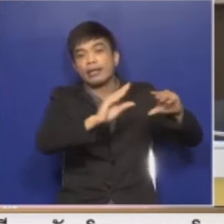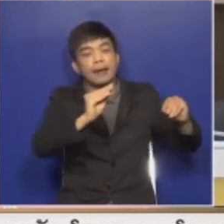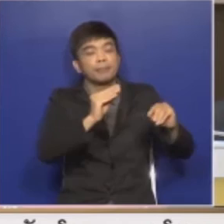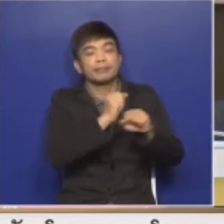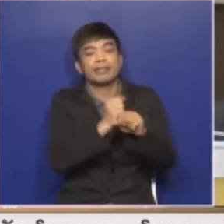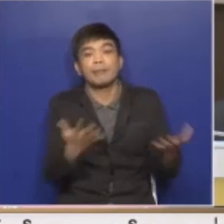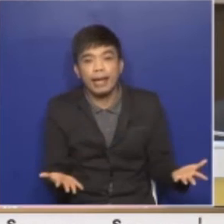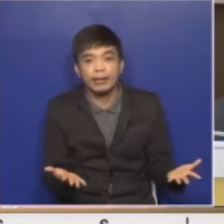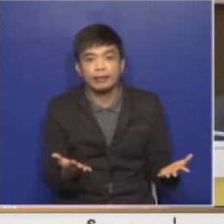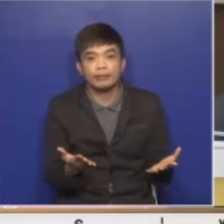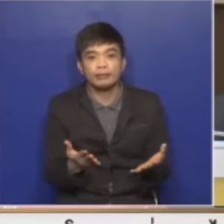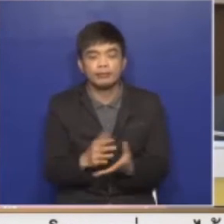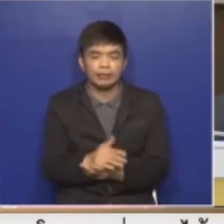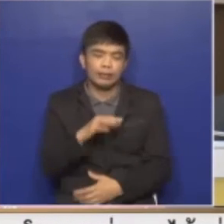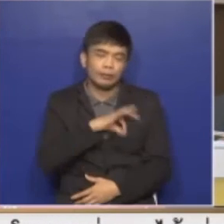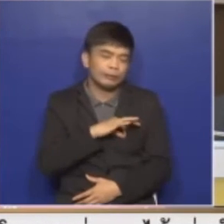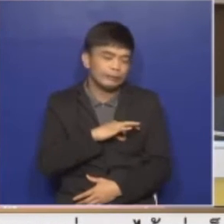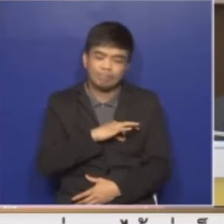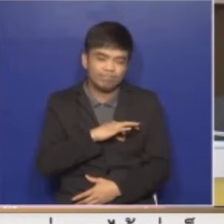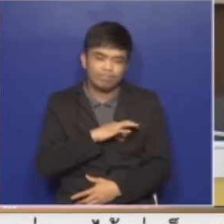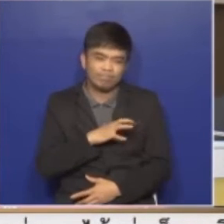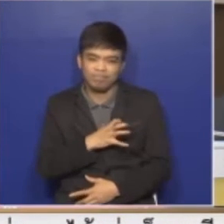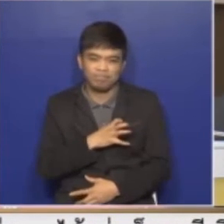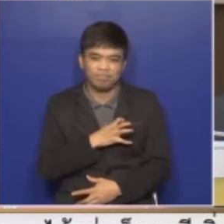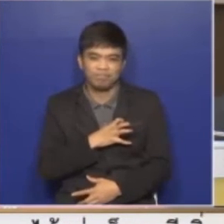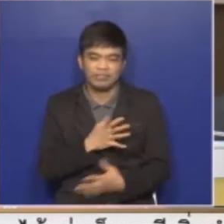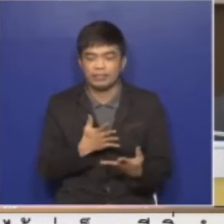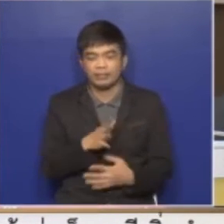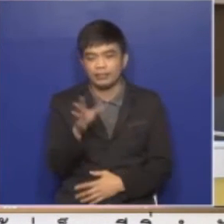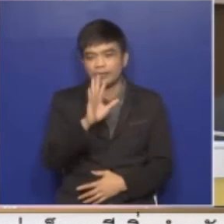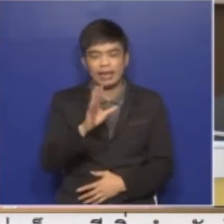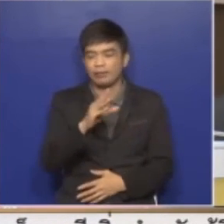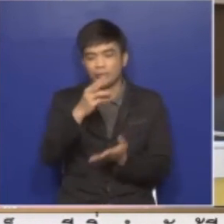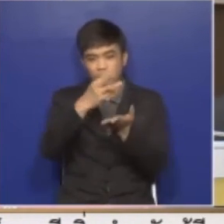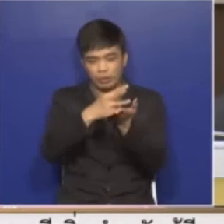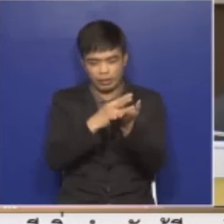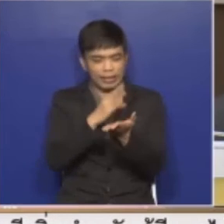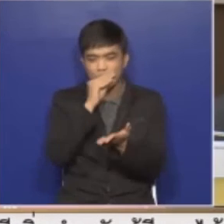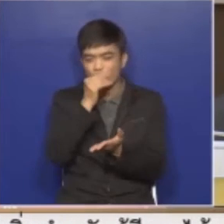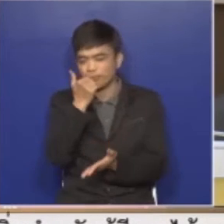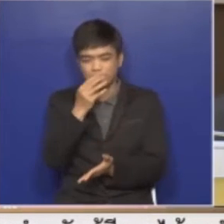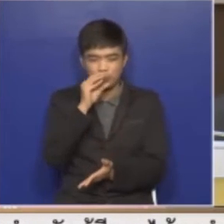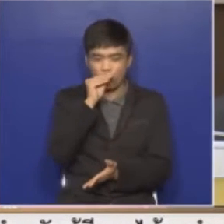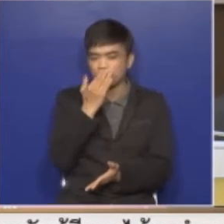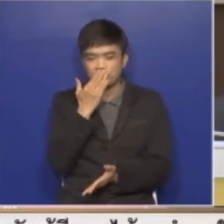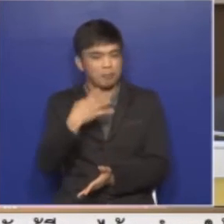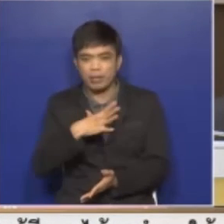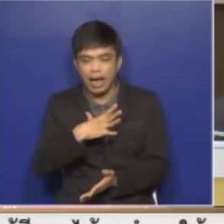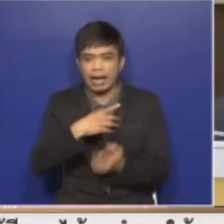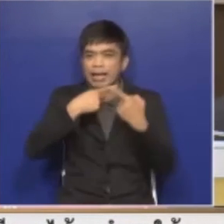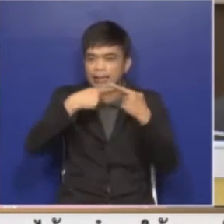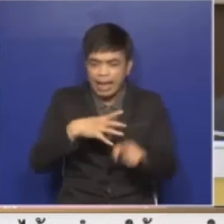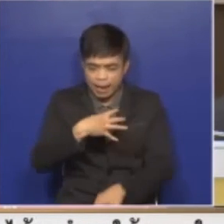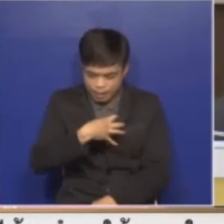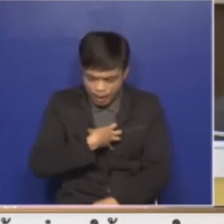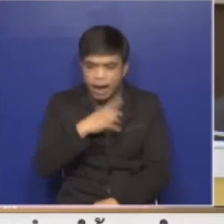แล้วเนี่ยผมฝึกอัดแล้วผมเรียกว่ามาละอันนี้ไม่ควรที่จะพูดเรื่องนี้แต่ผมเรียนถามท่านประธานผ่านไปยัง